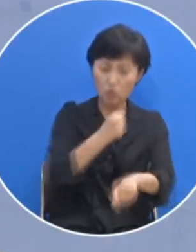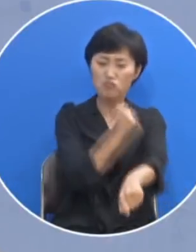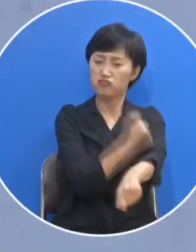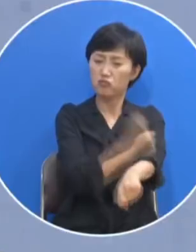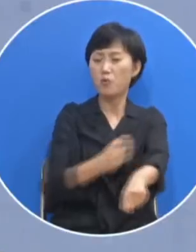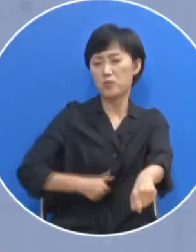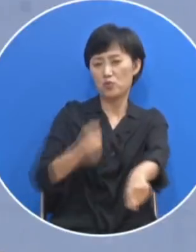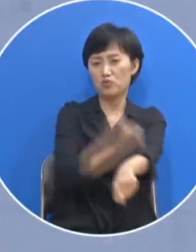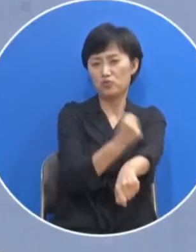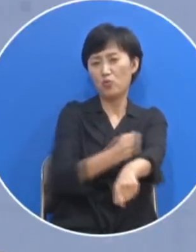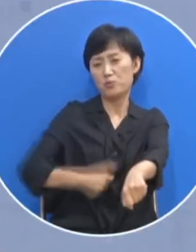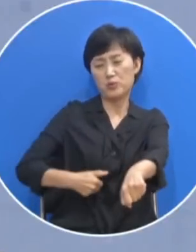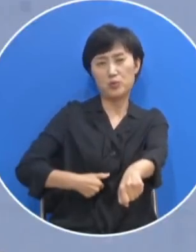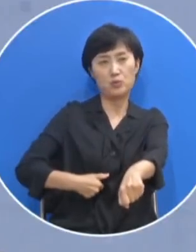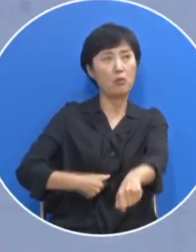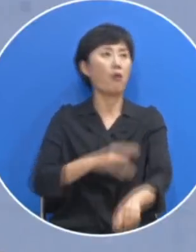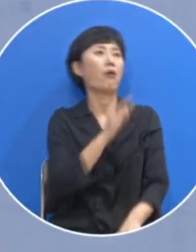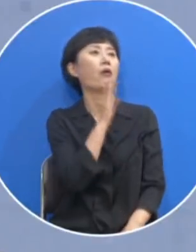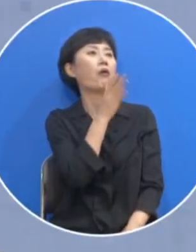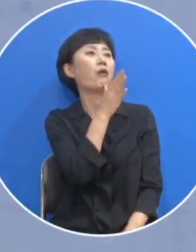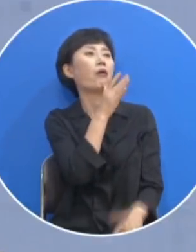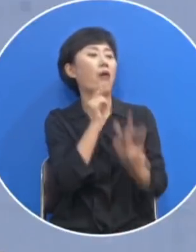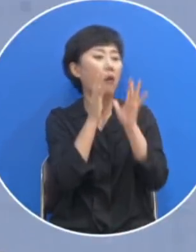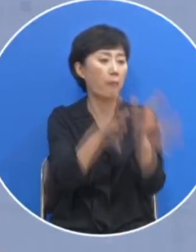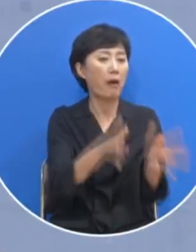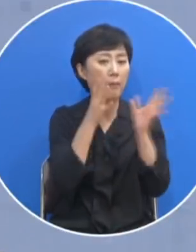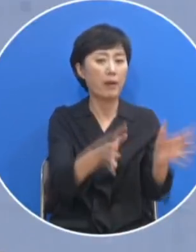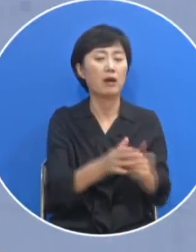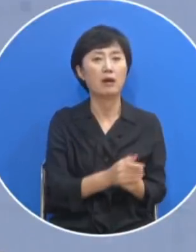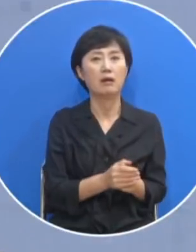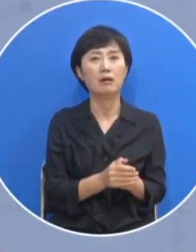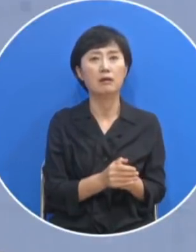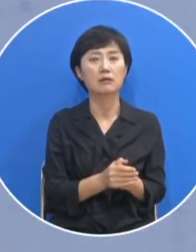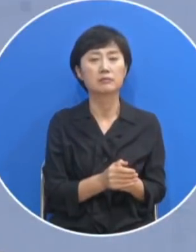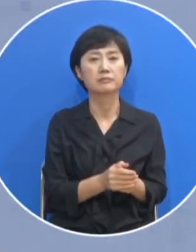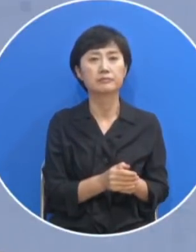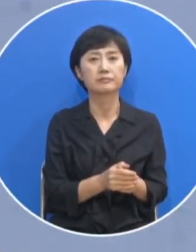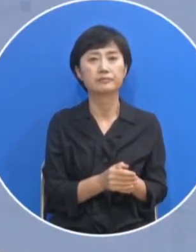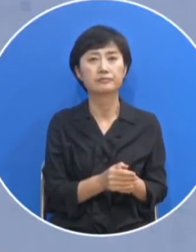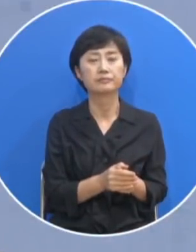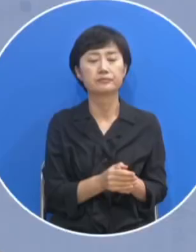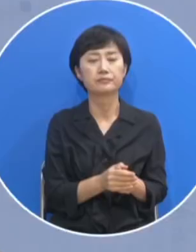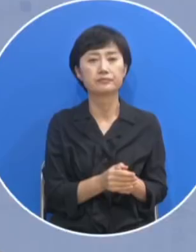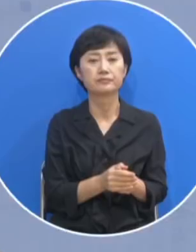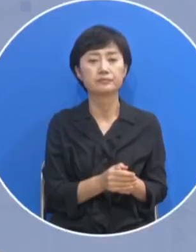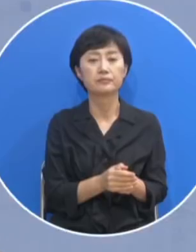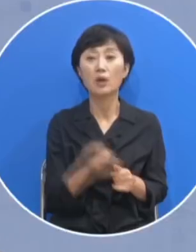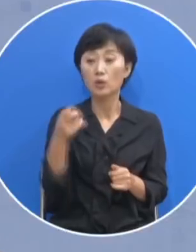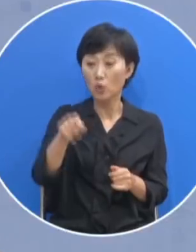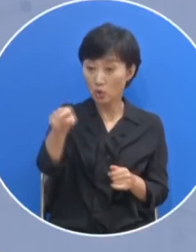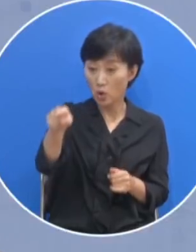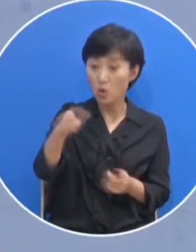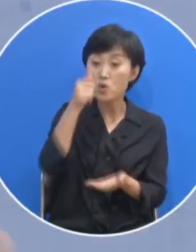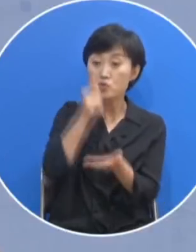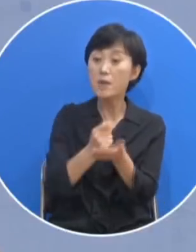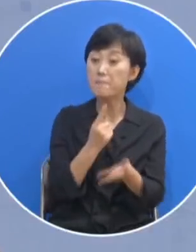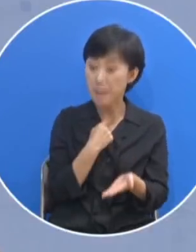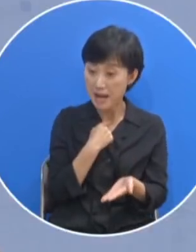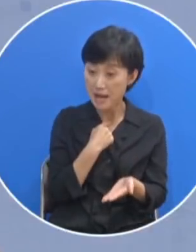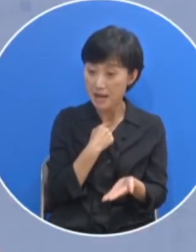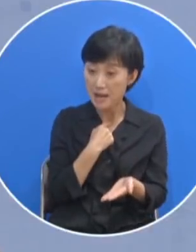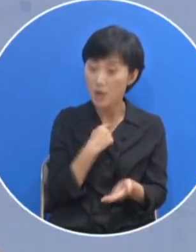how 더 낮춰야 뗐다 수도 끝난게 아니라 화이트 슬퍼 올해 및 죄 주지에